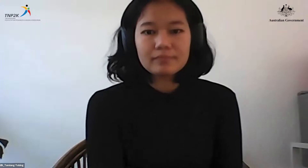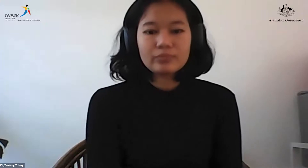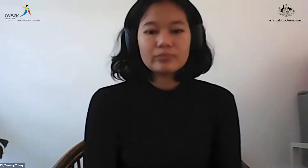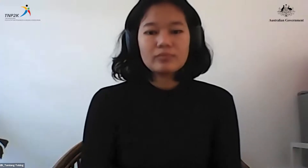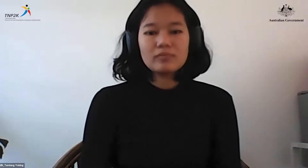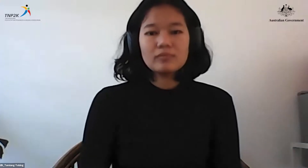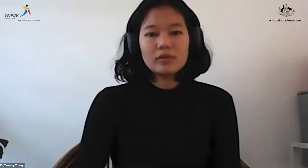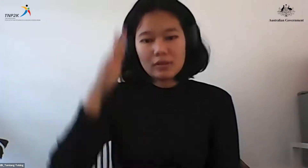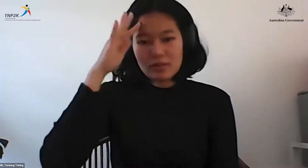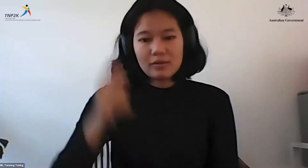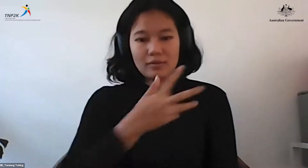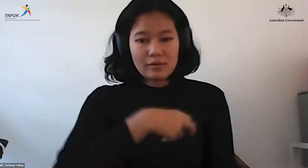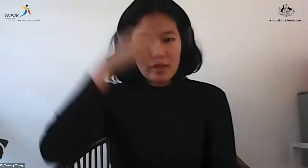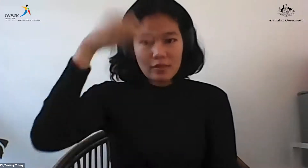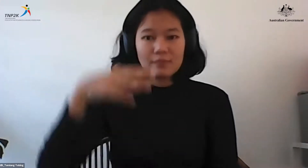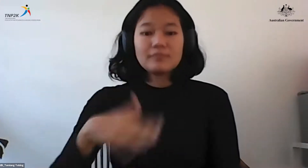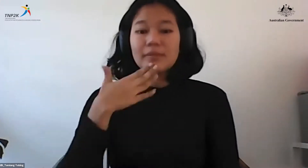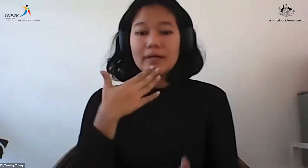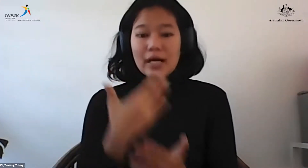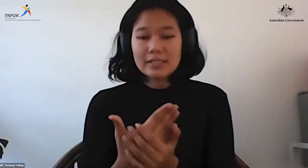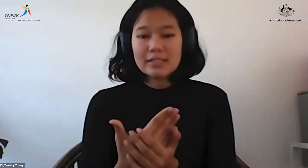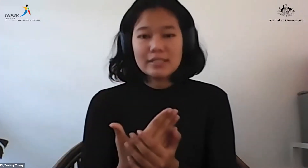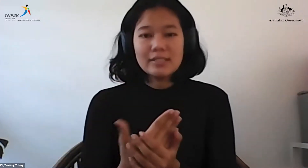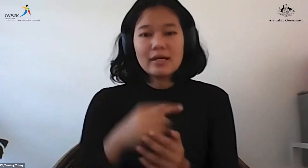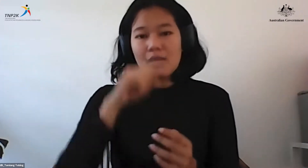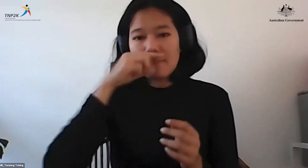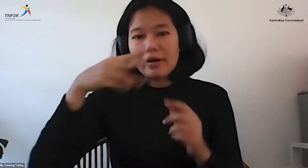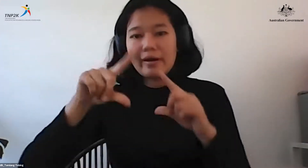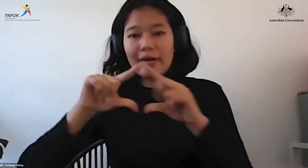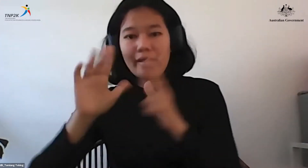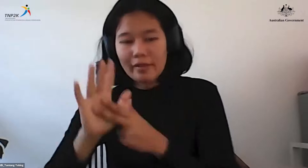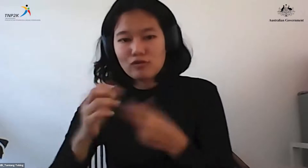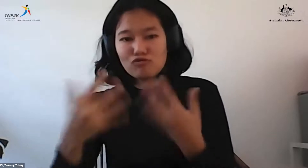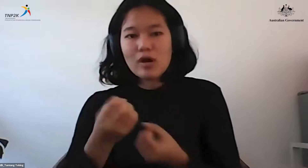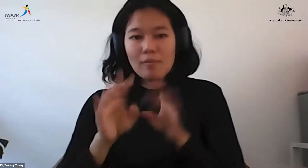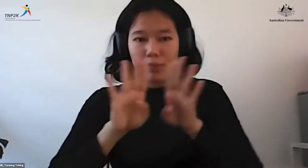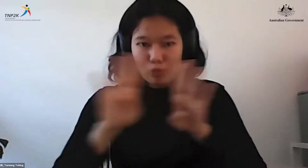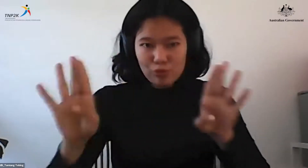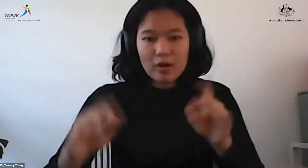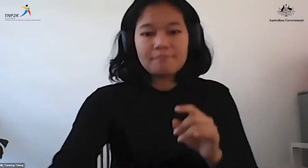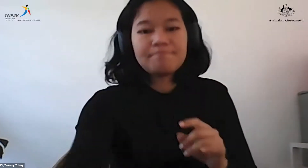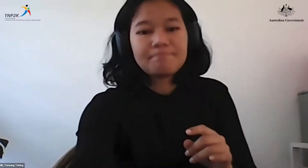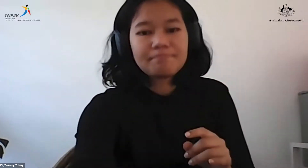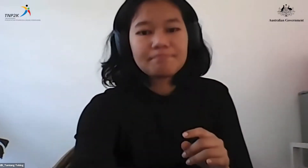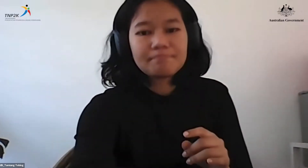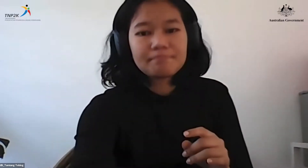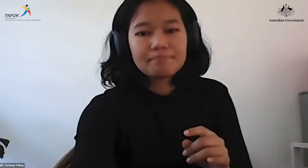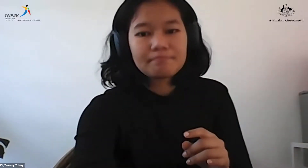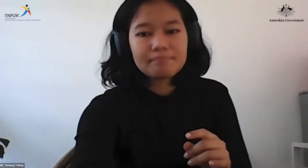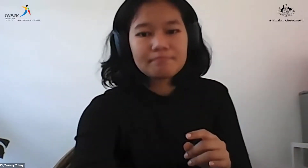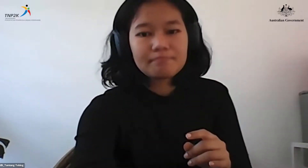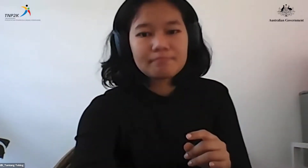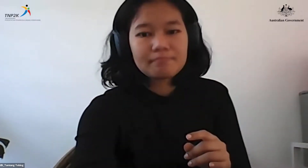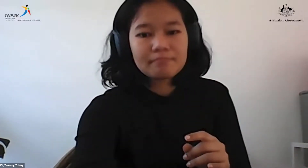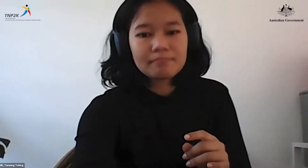Waalaikumsalam warahmatullahi wabarakatuh. Terima kasih banyak Pak Elan atas sambutan pembukaannya. Ini Pak Elan sebetulnya ada